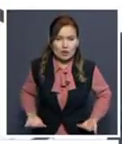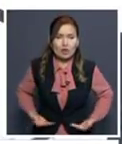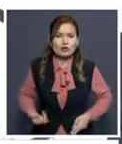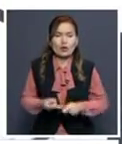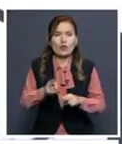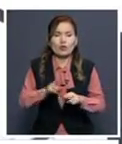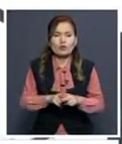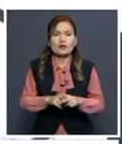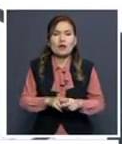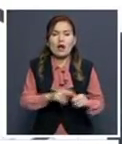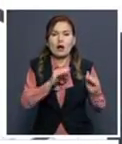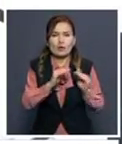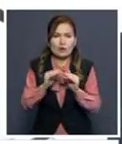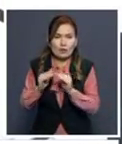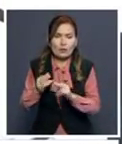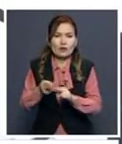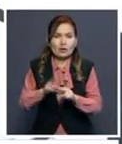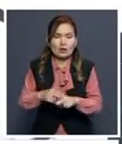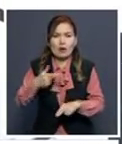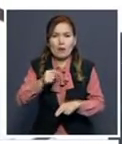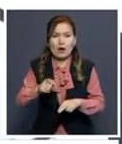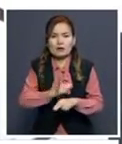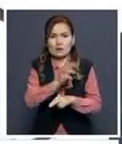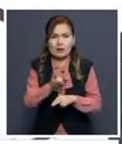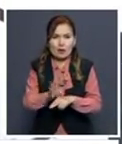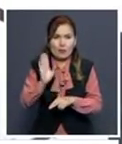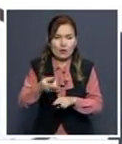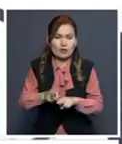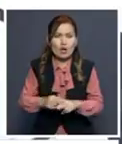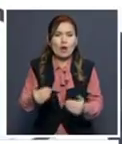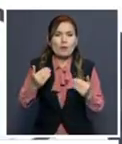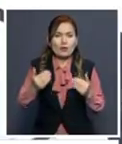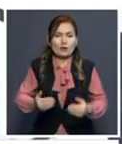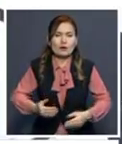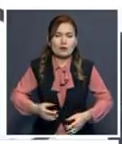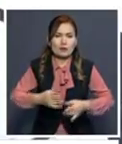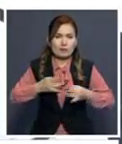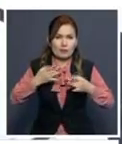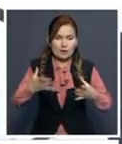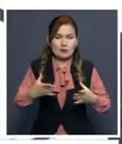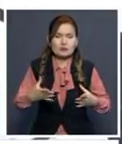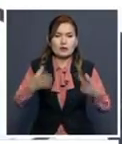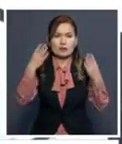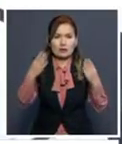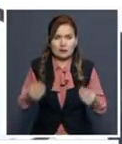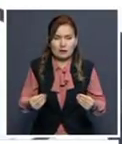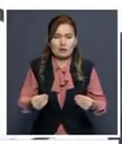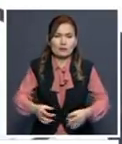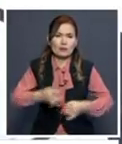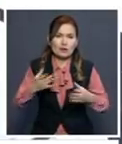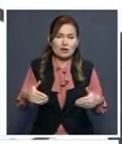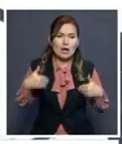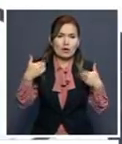12 мың адам көгілдір отынмен қамтылатын болады. Баршаңызға бүгінгі қуаныш құтты болсын. Жалпы мына барлығы да